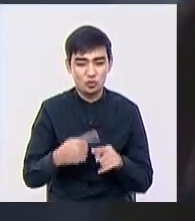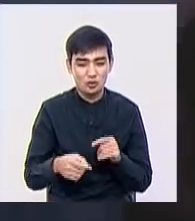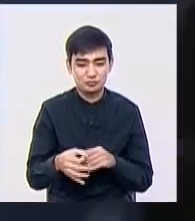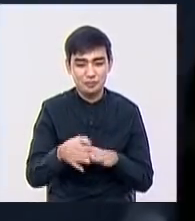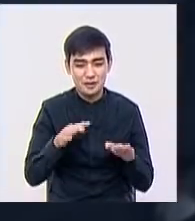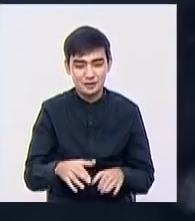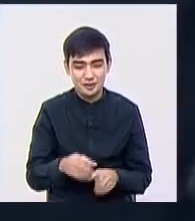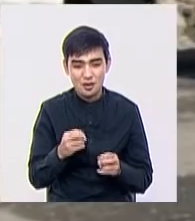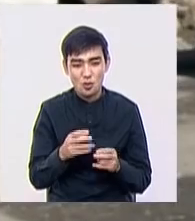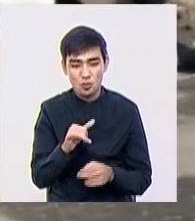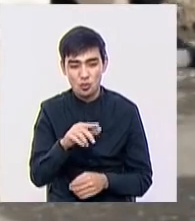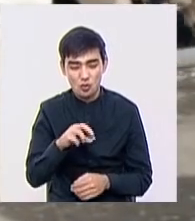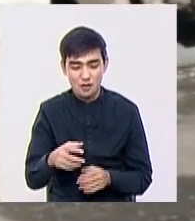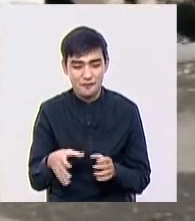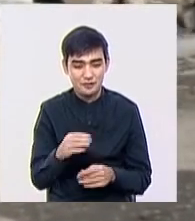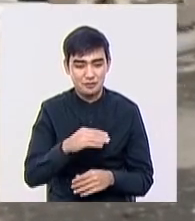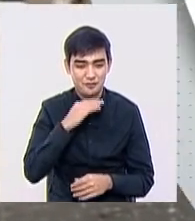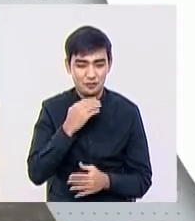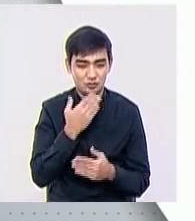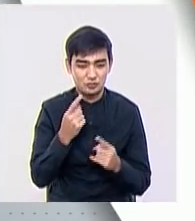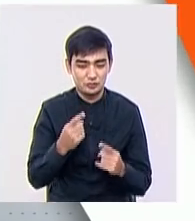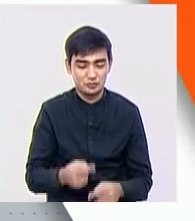И почему угля хватает не всем?